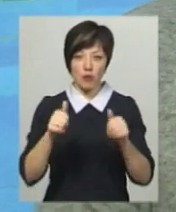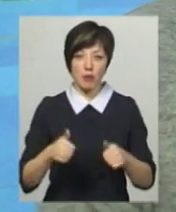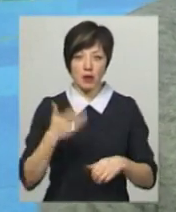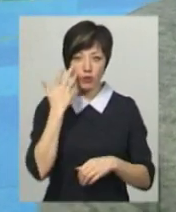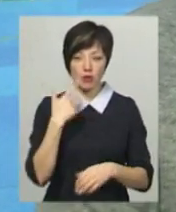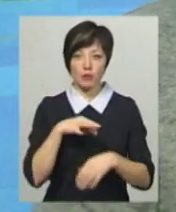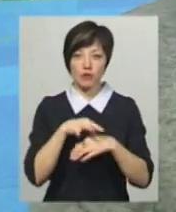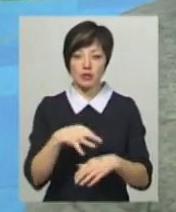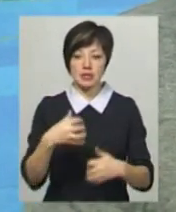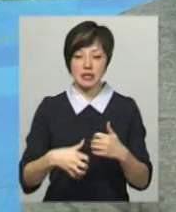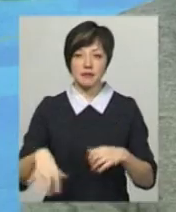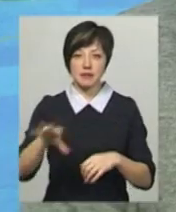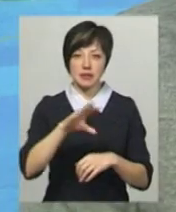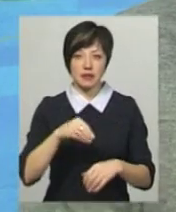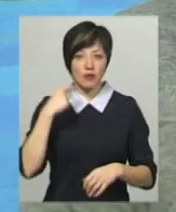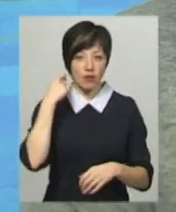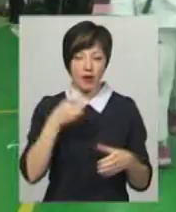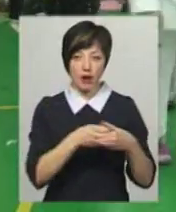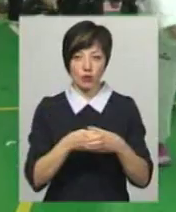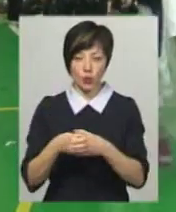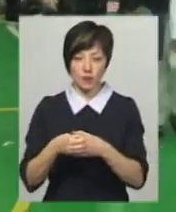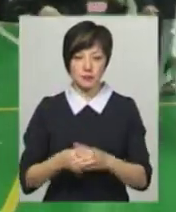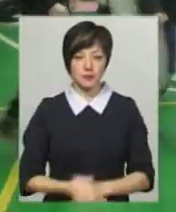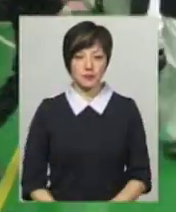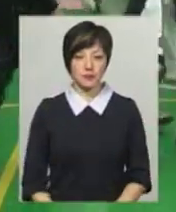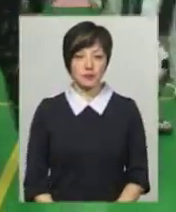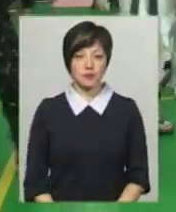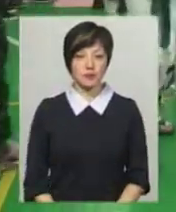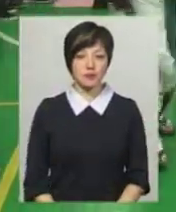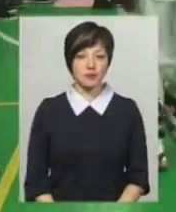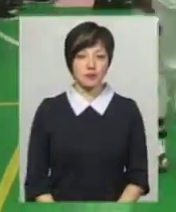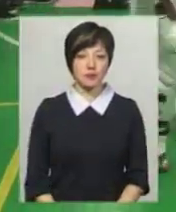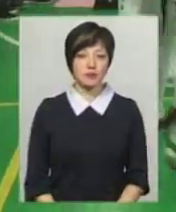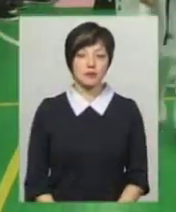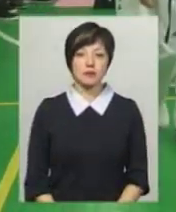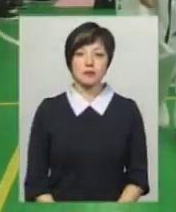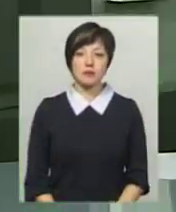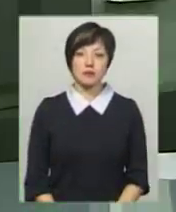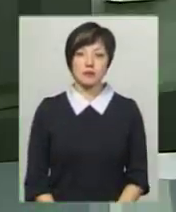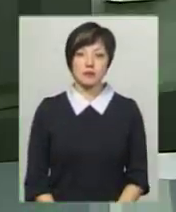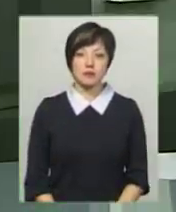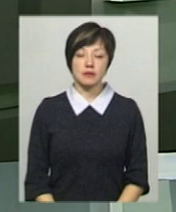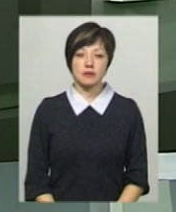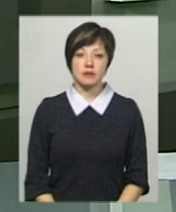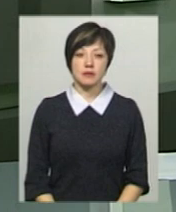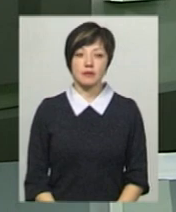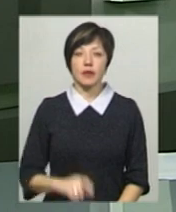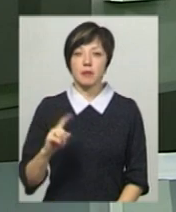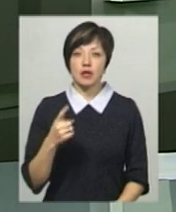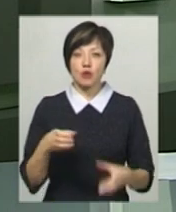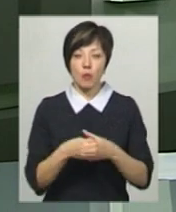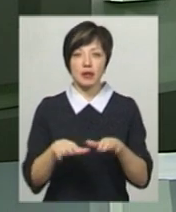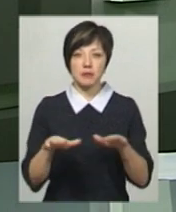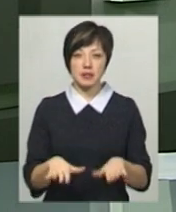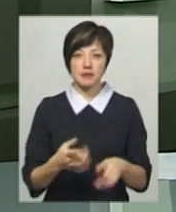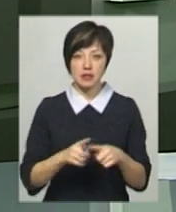коли проходять серед усіх вікових категорій. Леся Боровець, Іван Мовчан. Новини Поділля-Центр. Перше командне